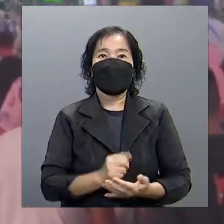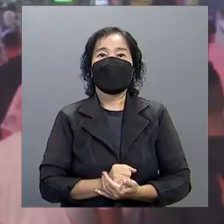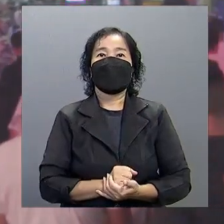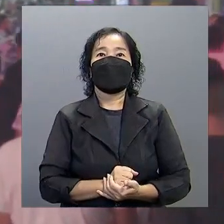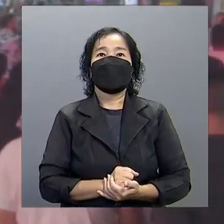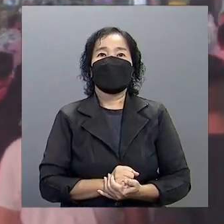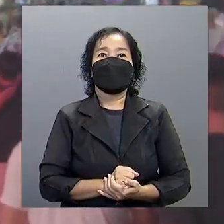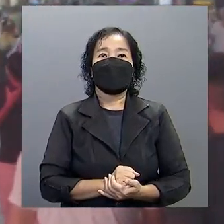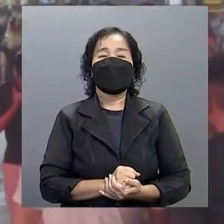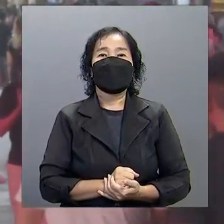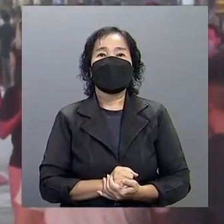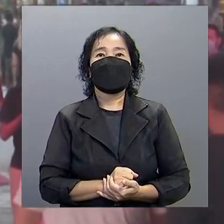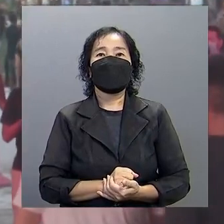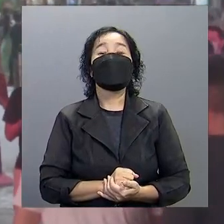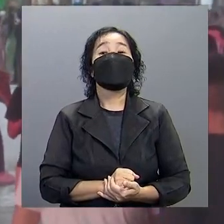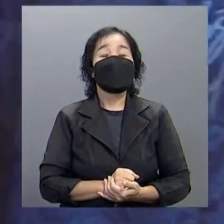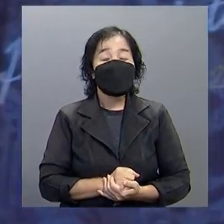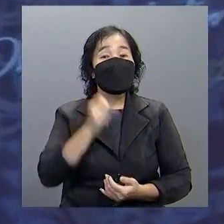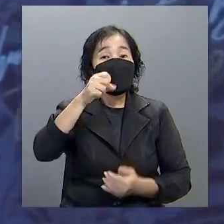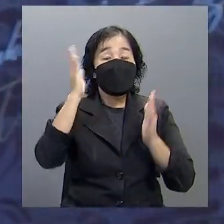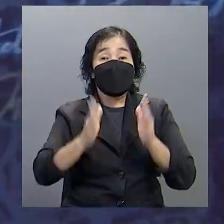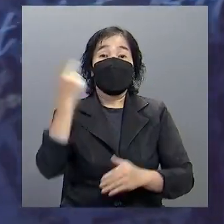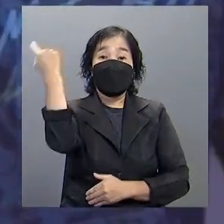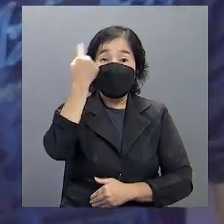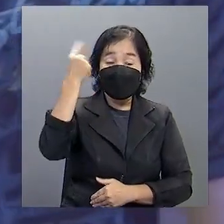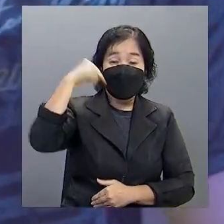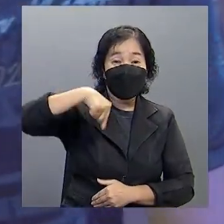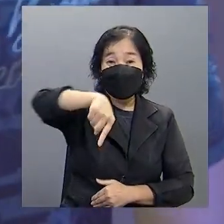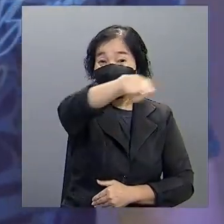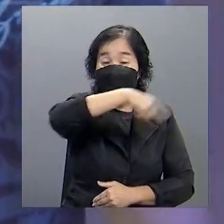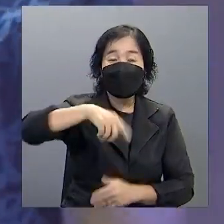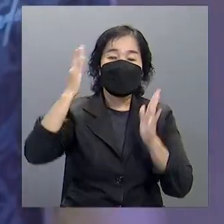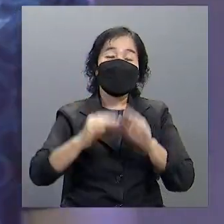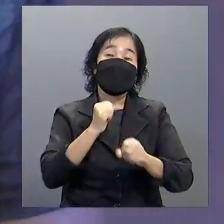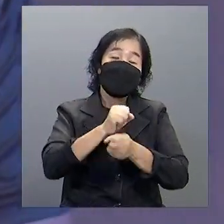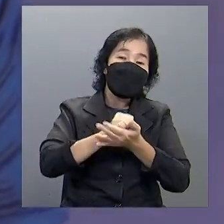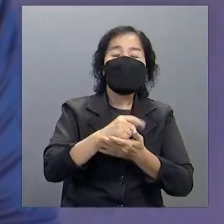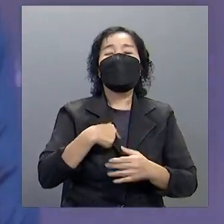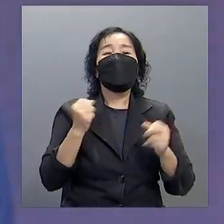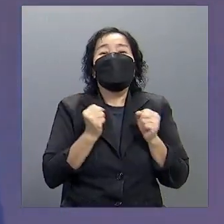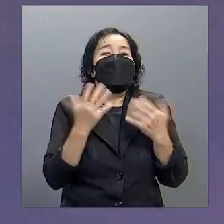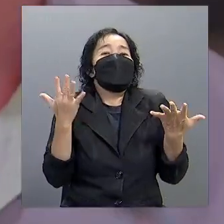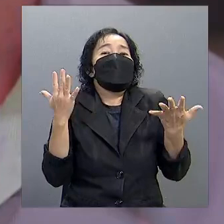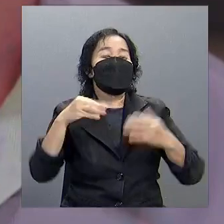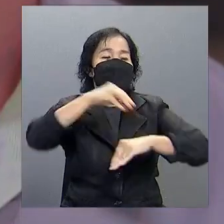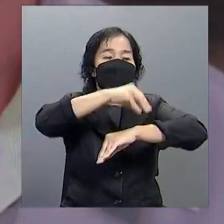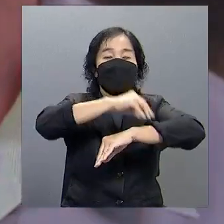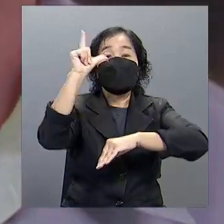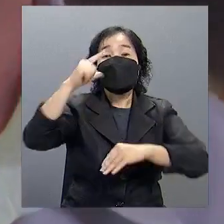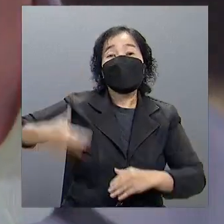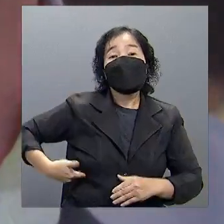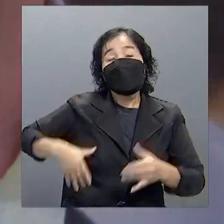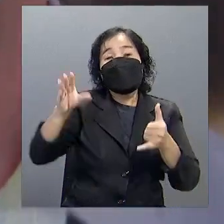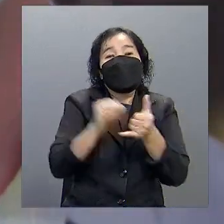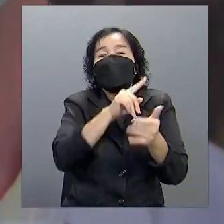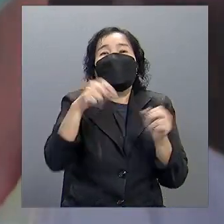ที่พี่ทศพลบอกว่านักท่องเที่ยวและคนทำงานในย่านนี้ไม่ได้หวั่นวิตกกับฝีดาดวานรสักเท่าไหร่เพราะส่วนสำคัญคือทุกคนเคยผ่านสถ